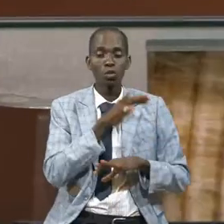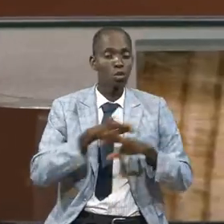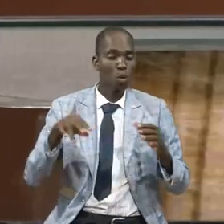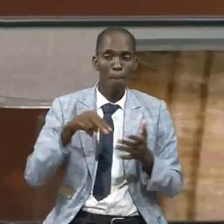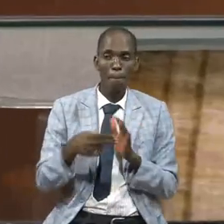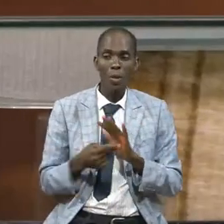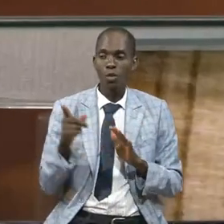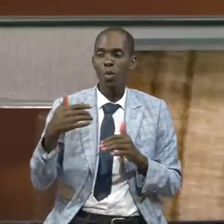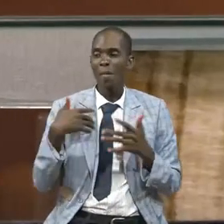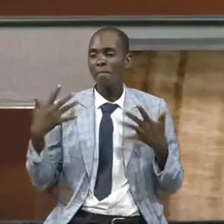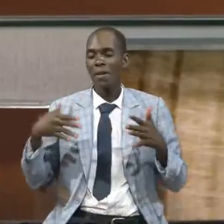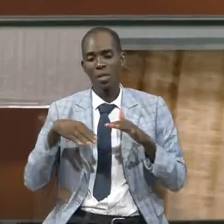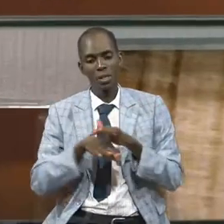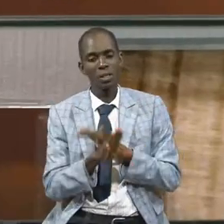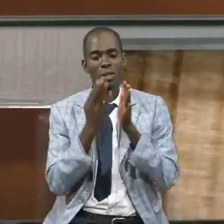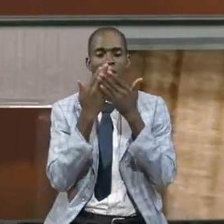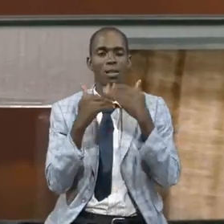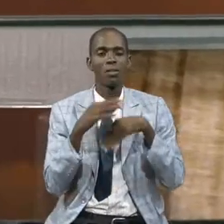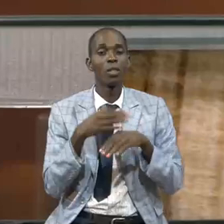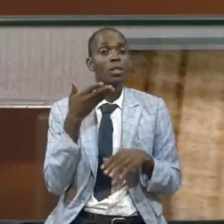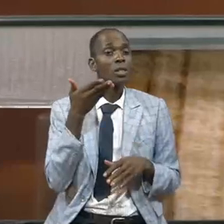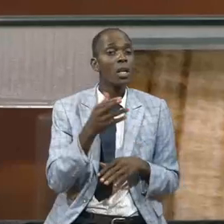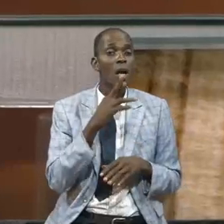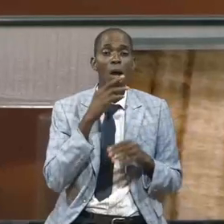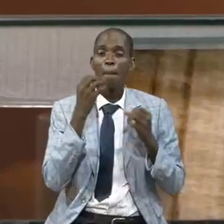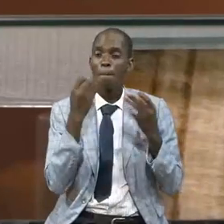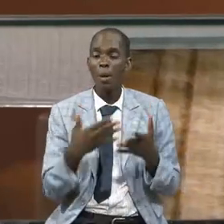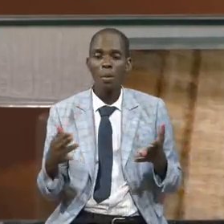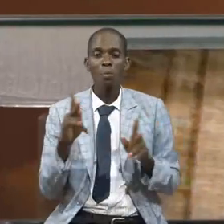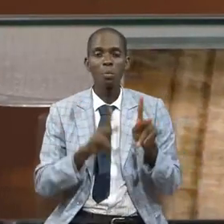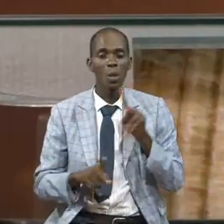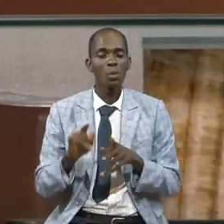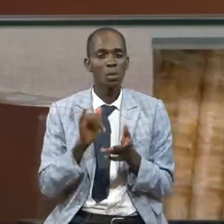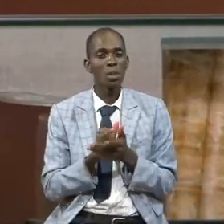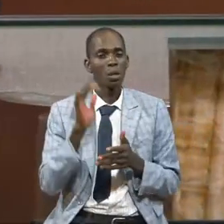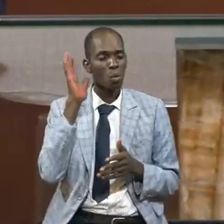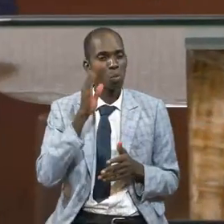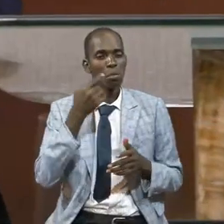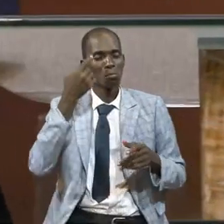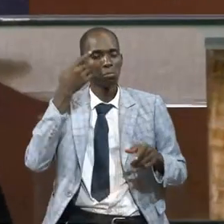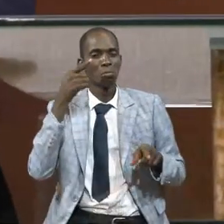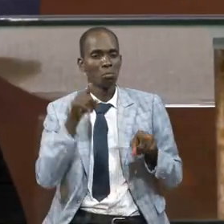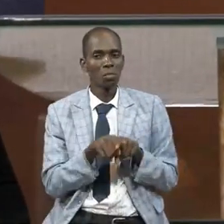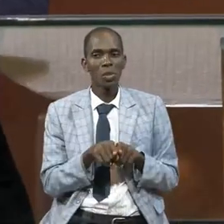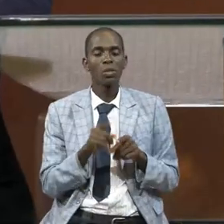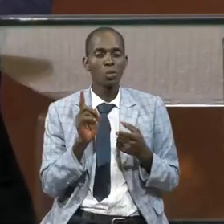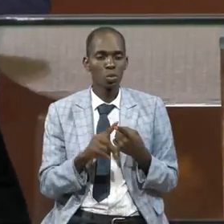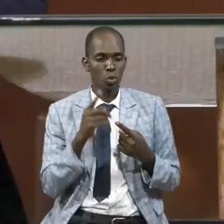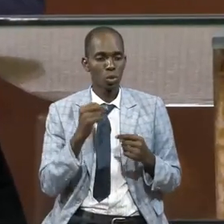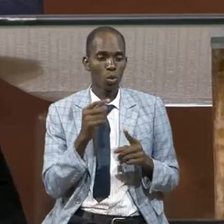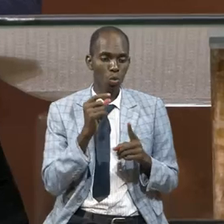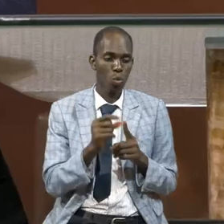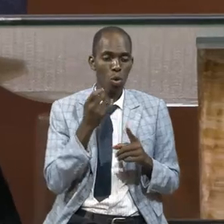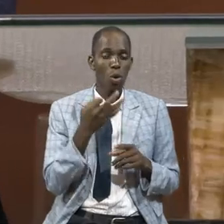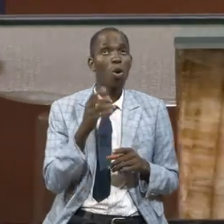veut pas dire qu'il est entré. Il y a beaucoup de personnes qui vont affirmer, beaucoup de personnes qui vont s'accorder à la parole